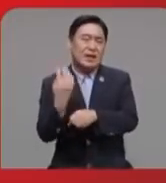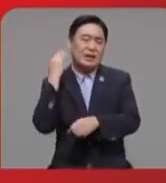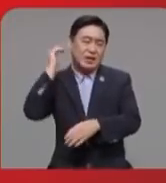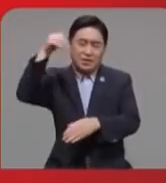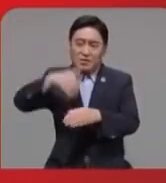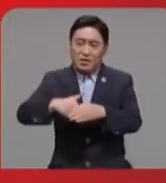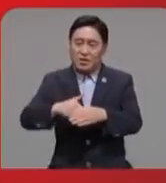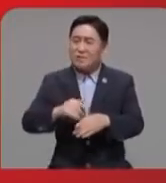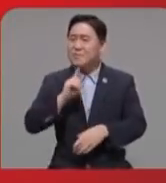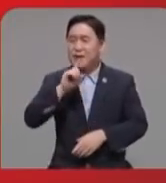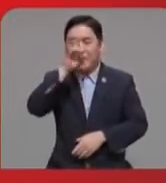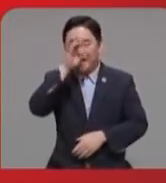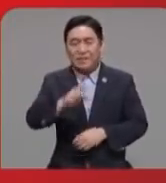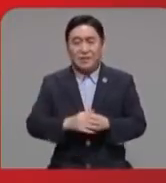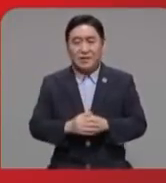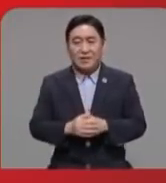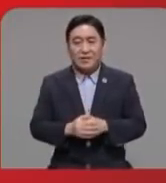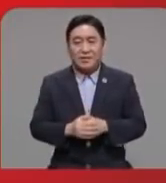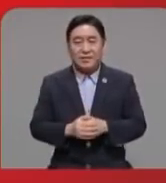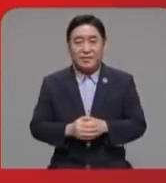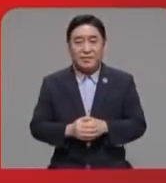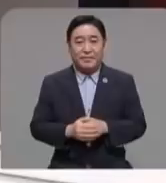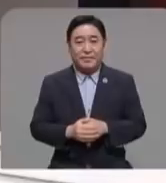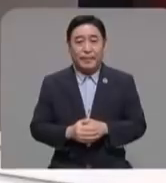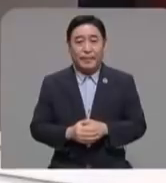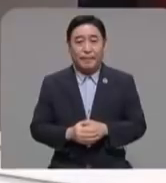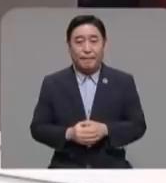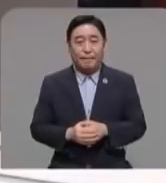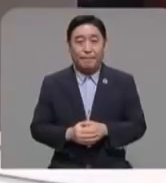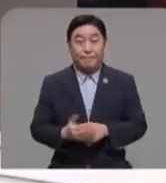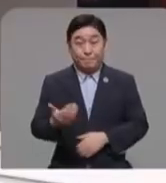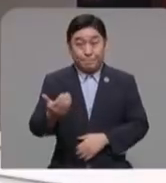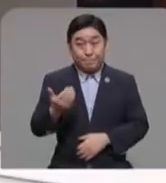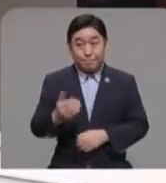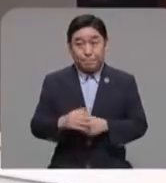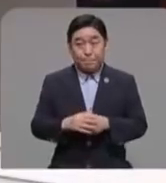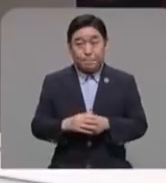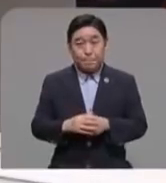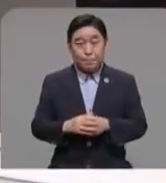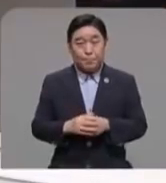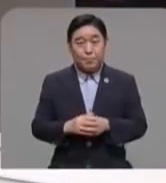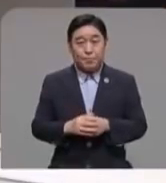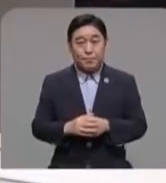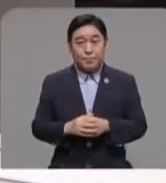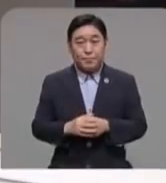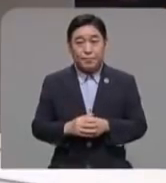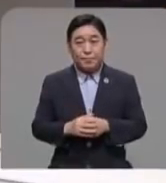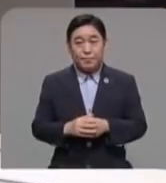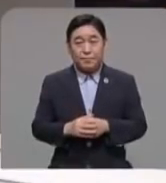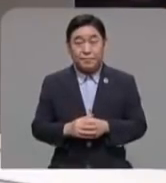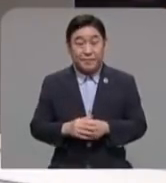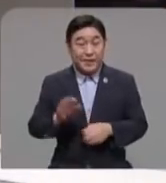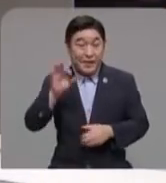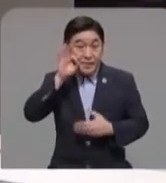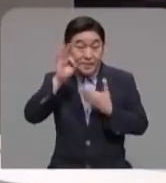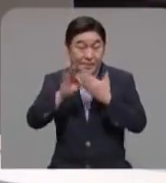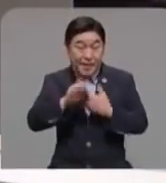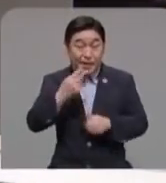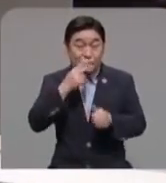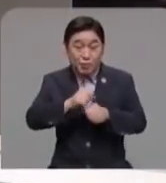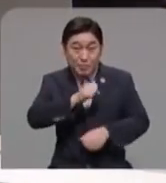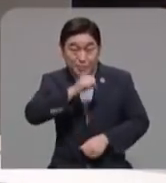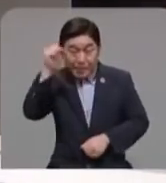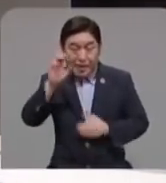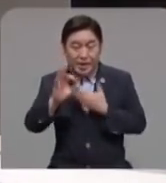대선 이야기하면 안 되죠. 그건 나 해서는 안 되고 아까는 이제 그 만약 후보가 되면